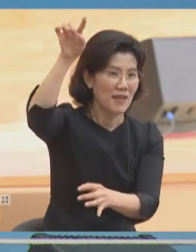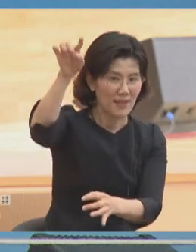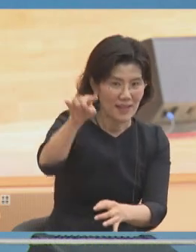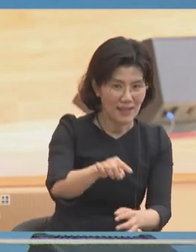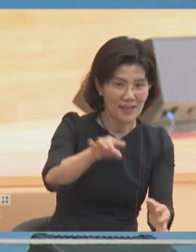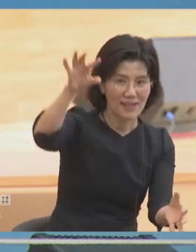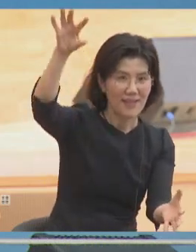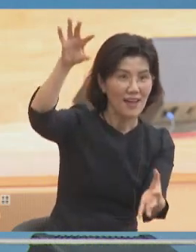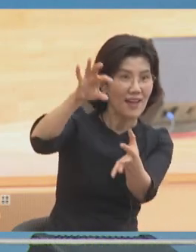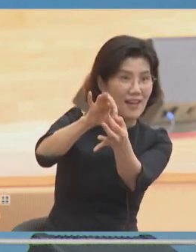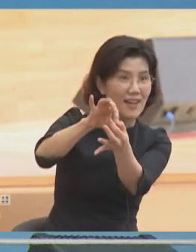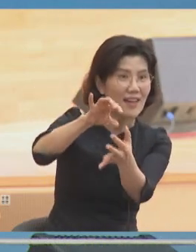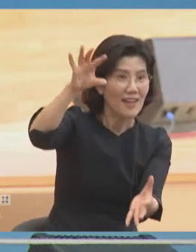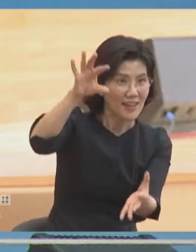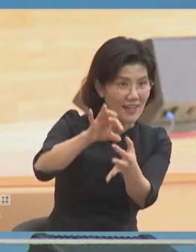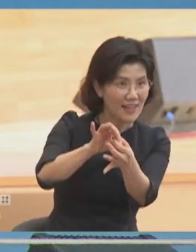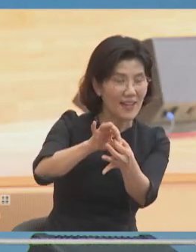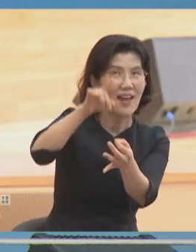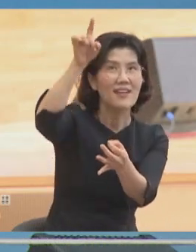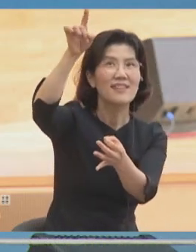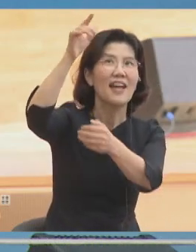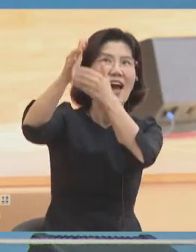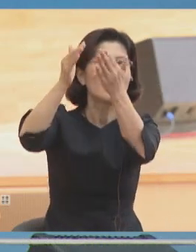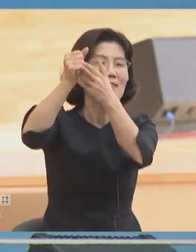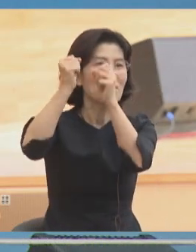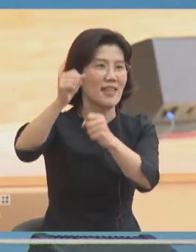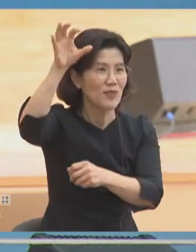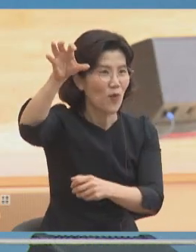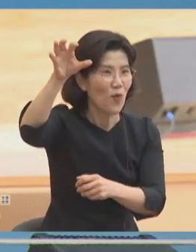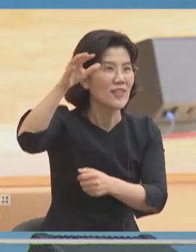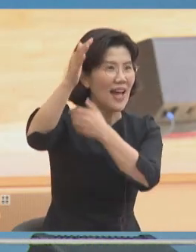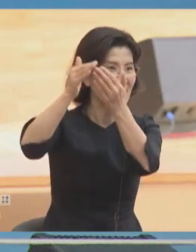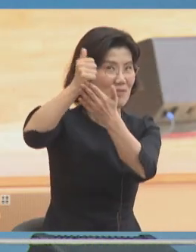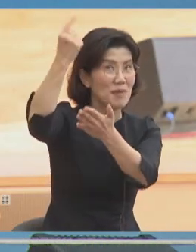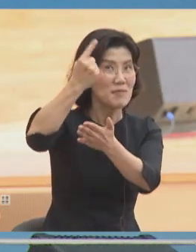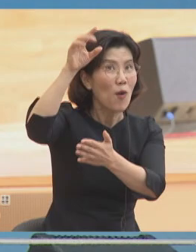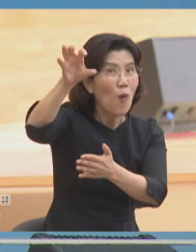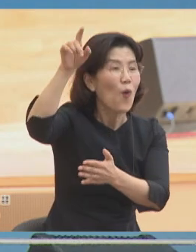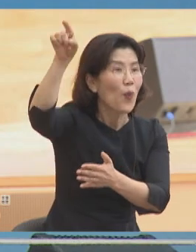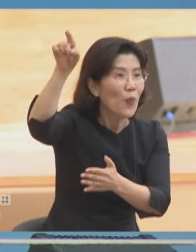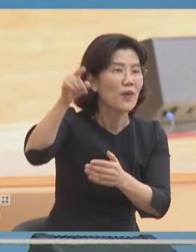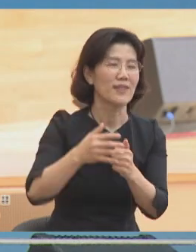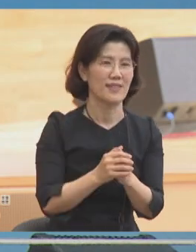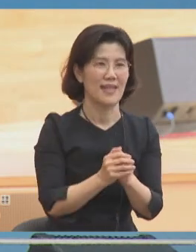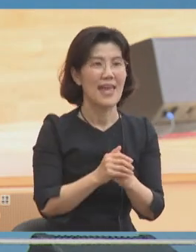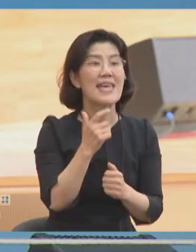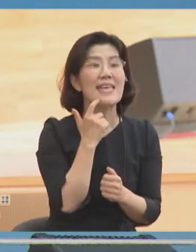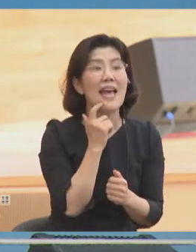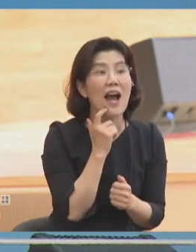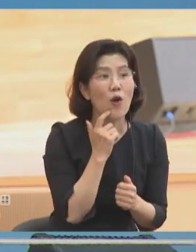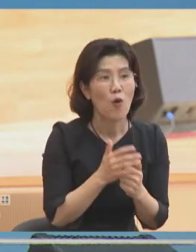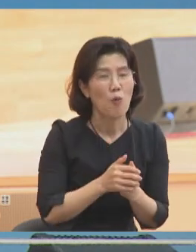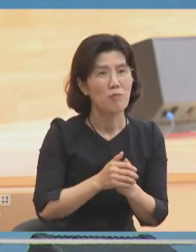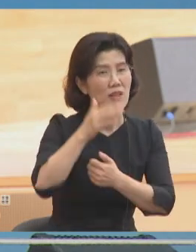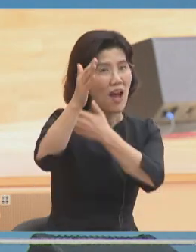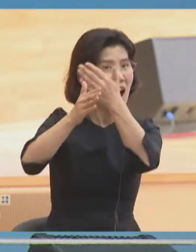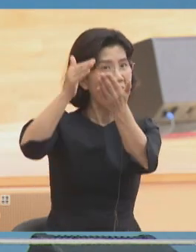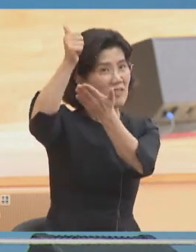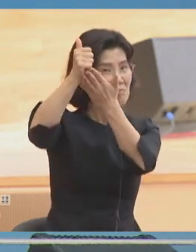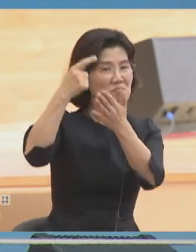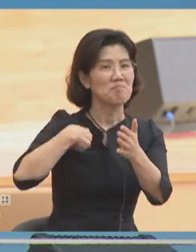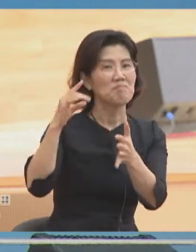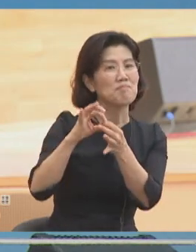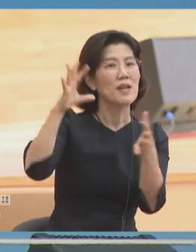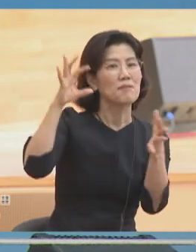여러분 하늘은 하나님이 계시는 곳입니다 하나님의 임재를 상징하는 곳입니다 지금까지 야곱은 하늘과는 전혀